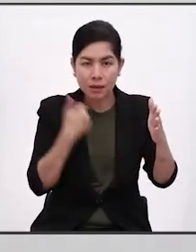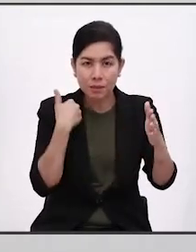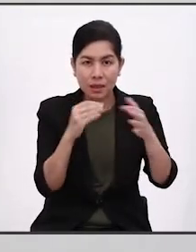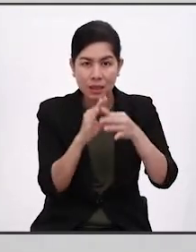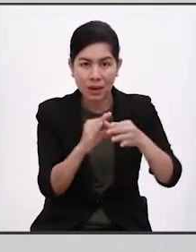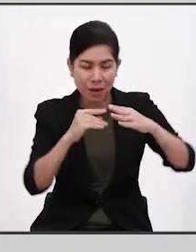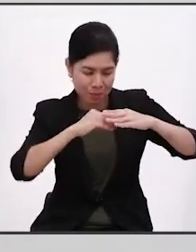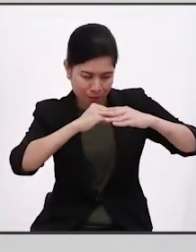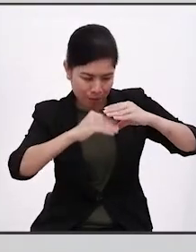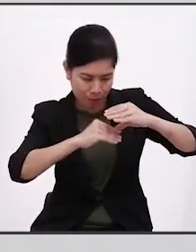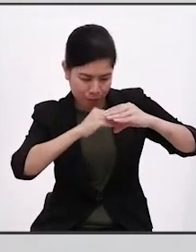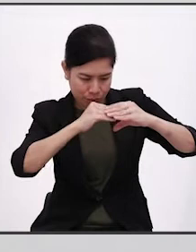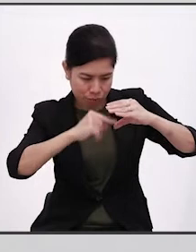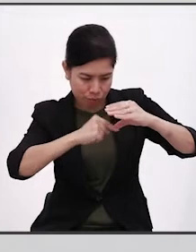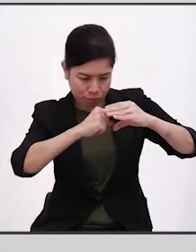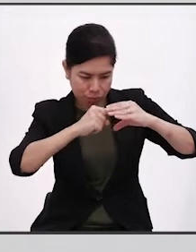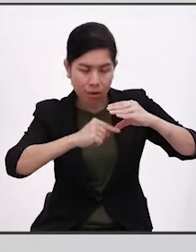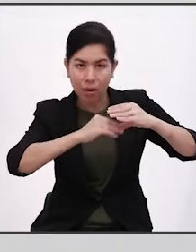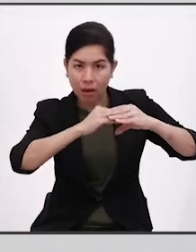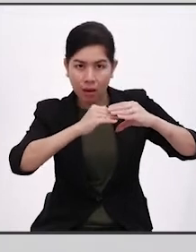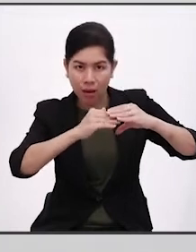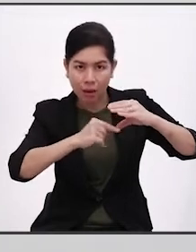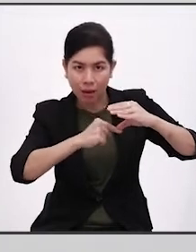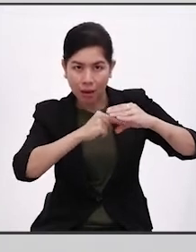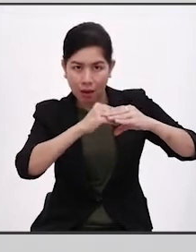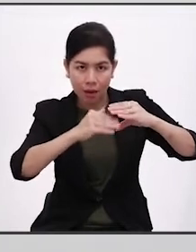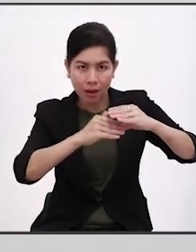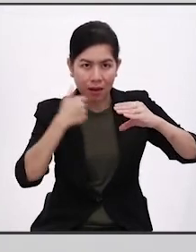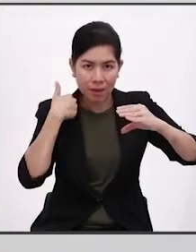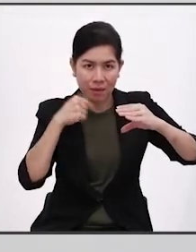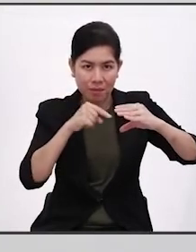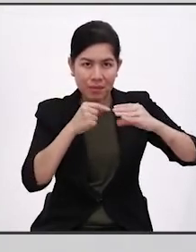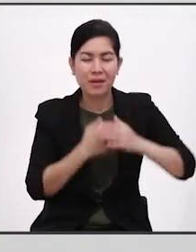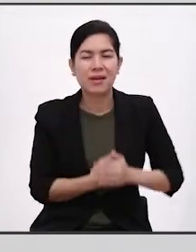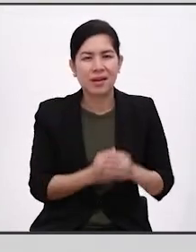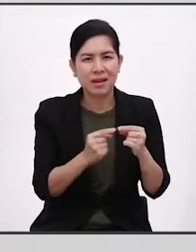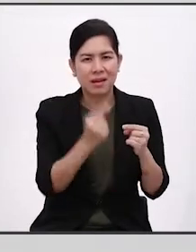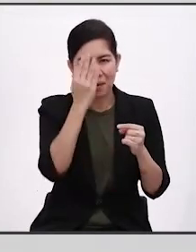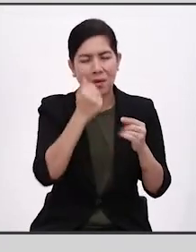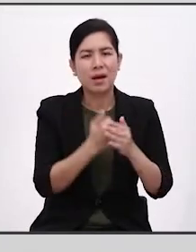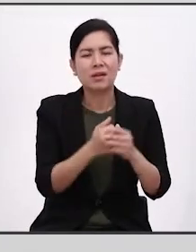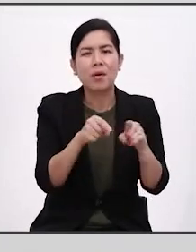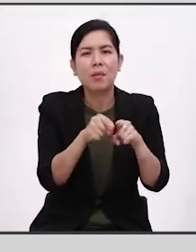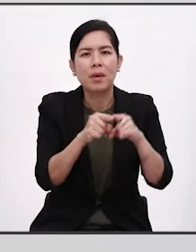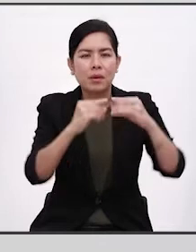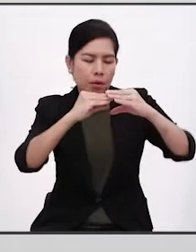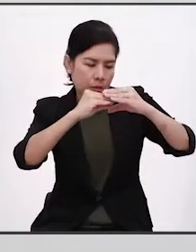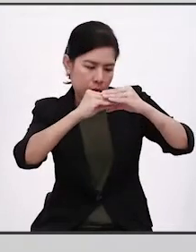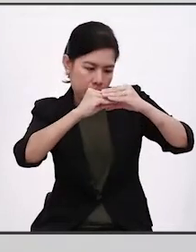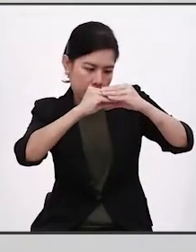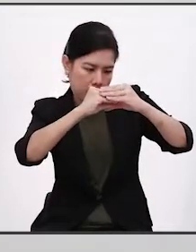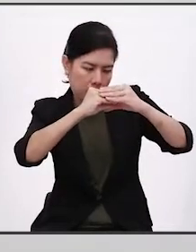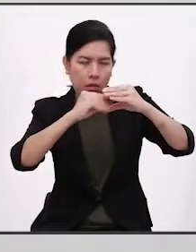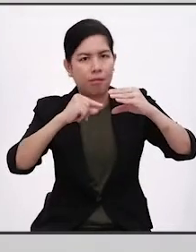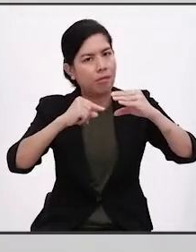ครับถ้ามันเกาะฉาบไปเรียบๆไปเรื่อยๆมันก็ไม่ได้ตีบแคบลงนึกออกไหมครับแต่ว่ามันแคบลงทั้งท่อ เล